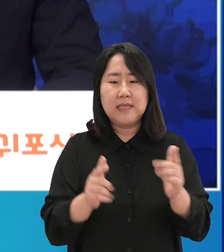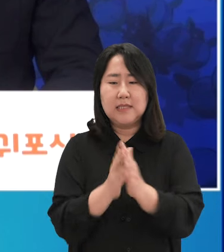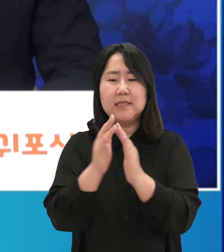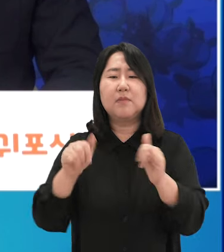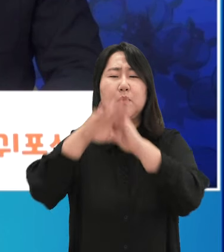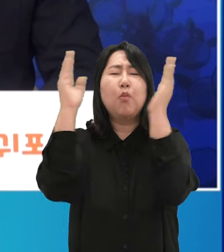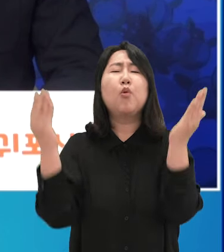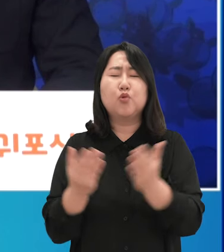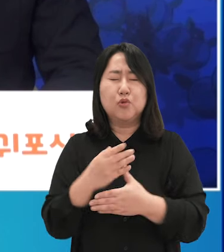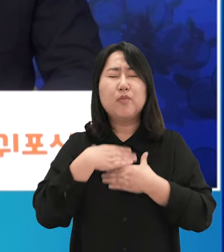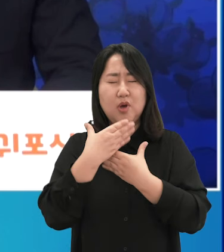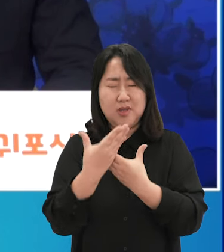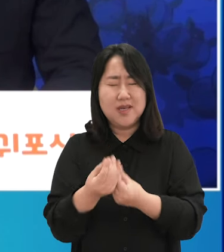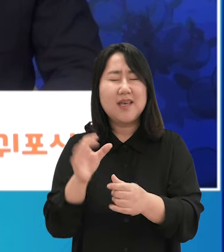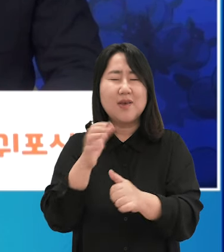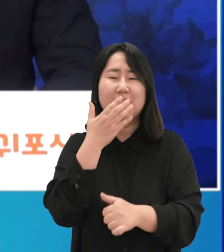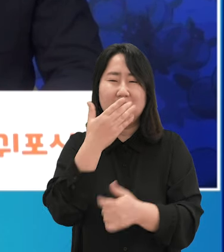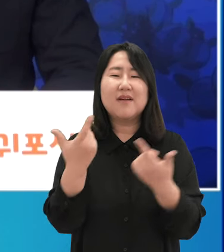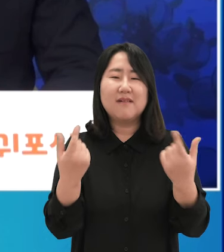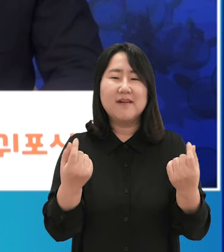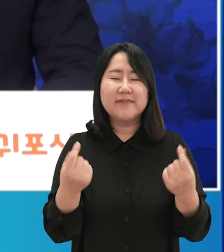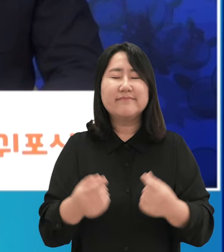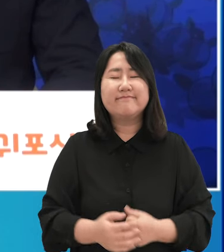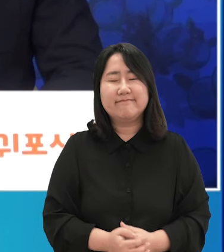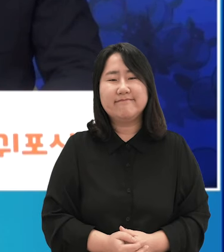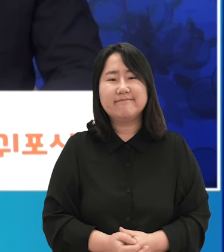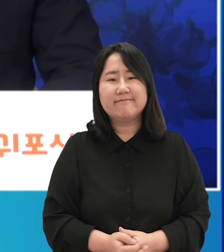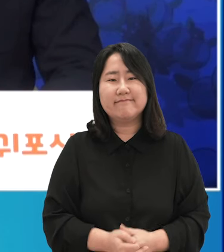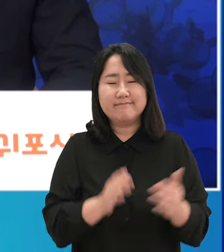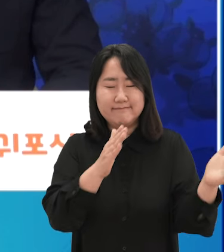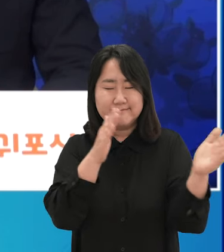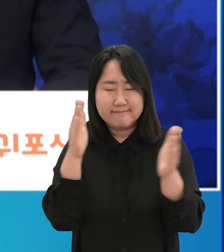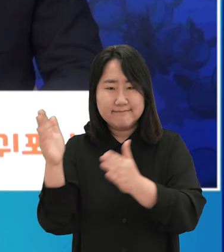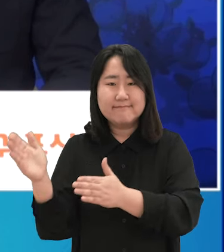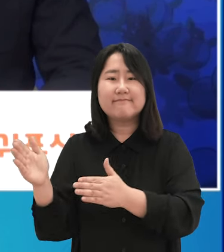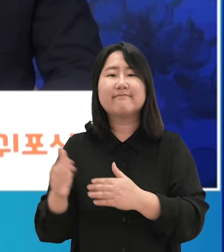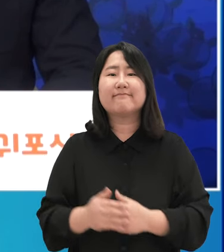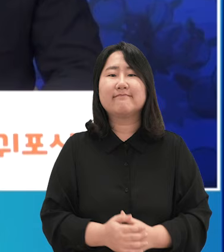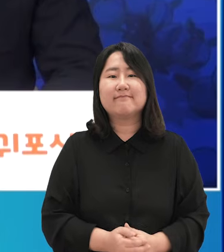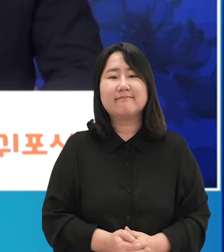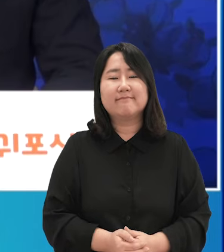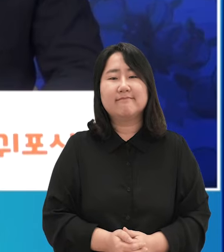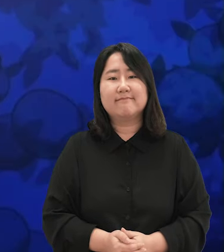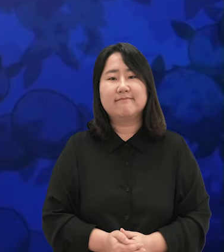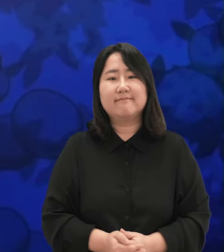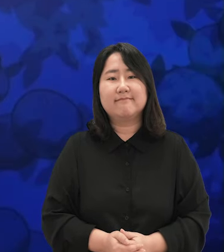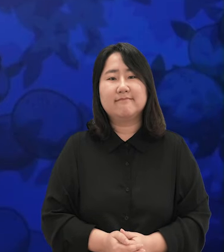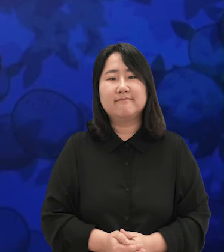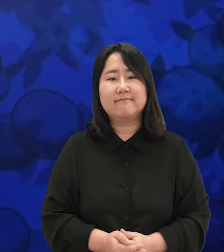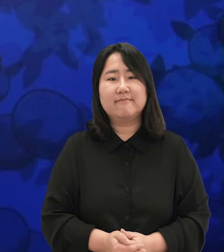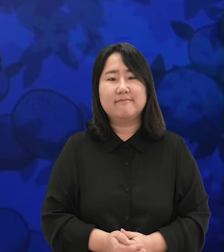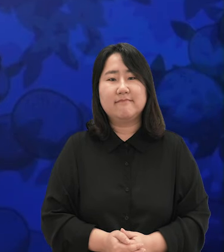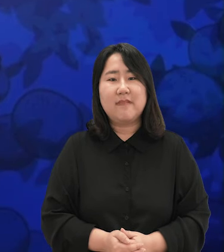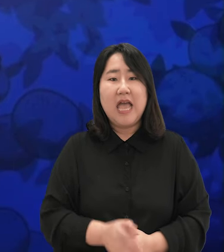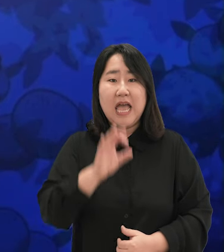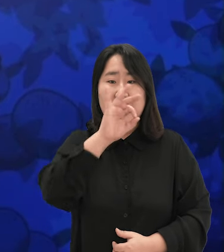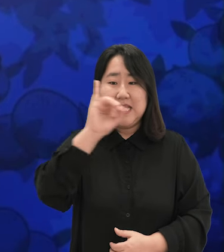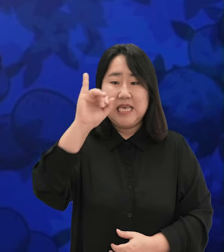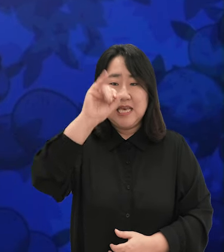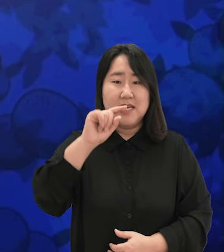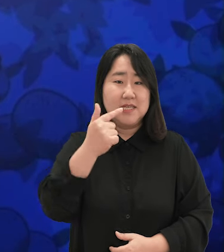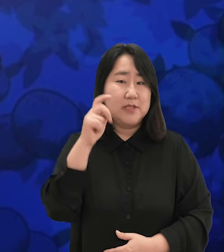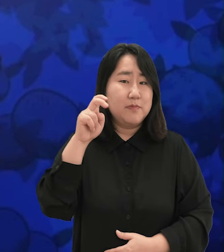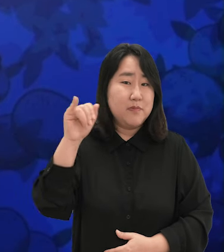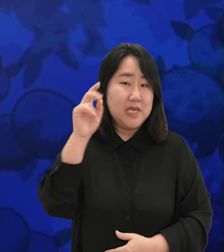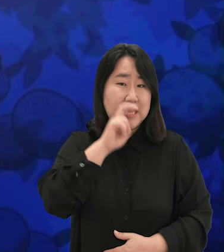편하게 이용할 수 있어서 더 좋은 것 같네요 계속해서 다음 소식도 전해주시죠네 영원한 맨발의 디바